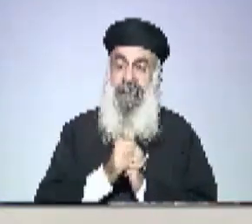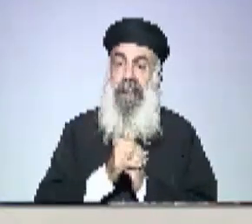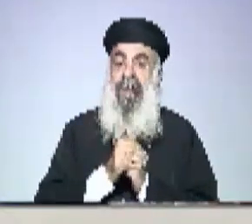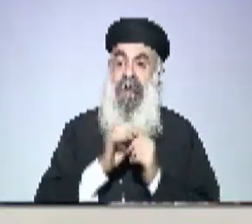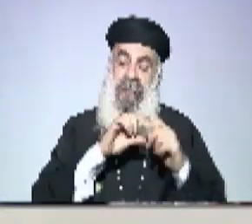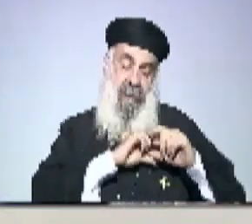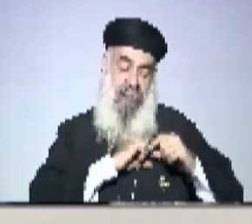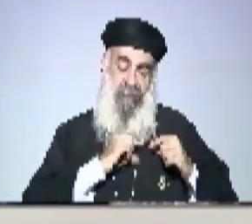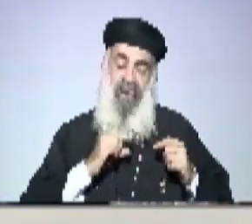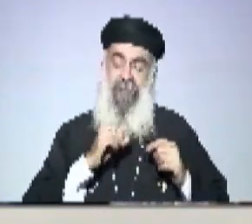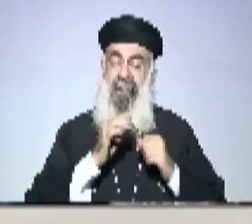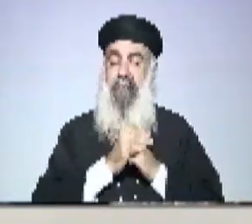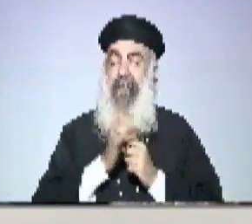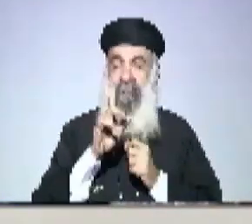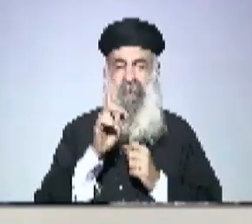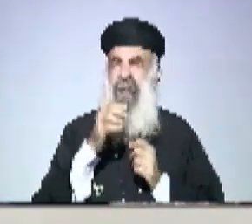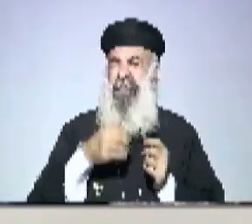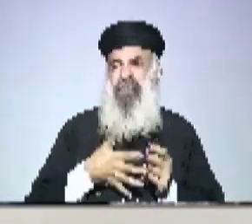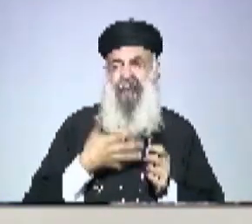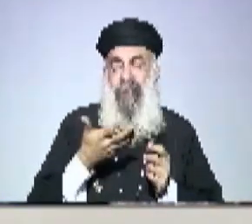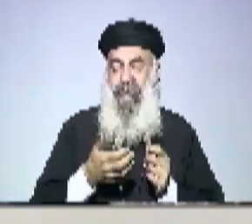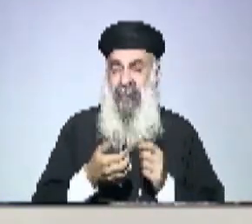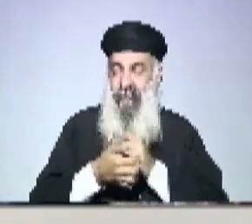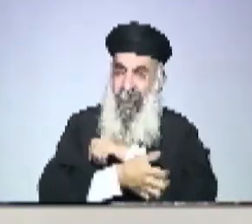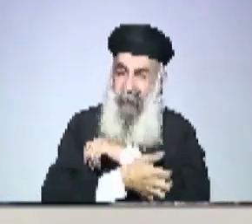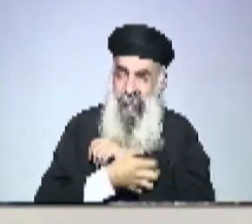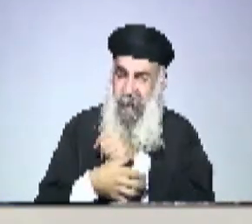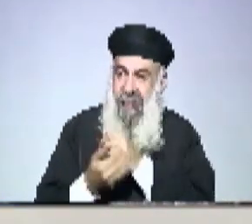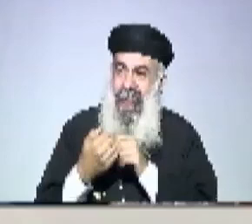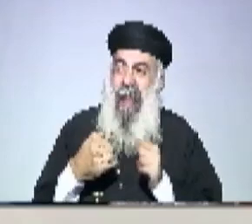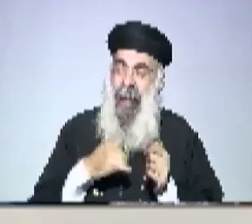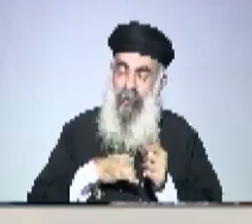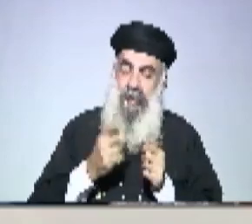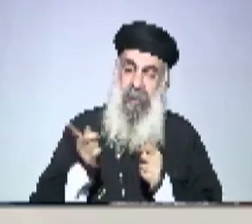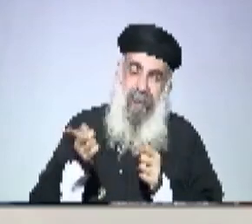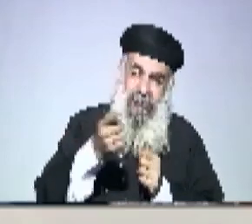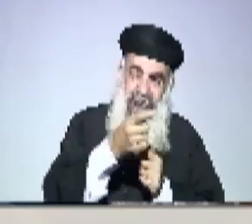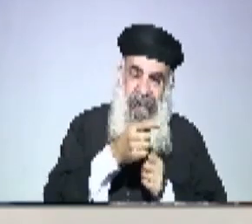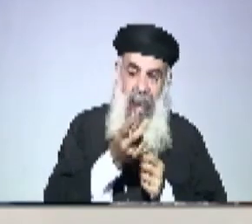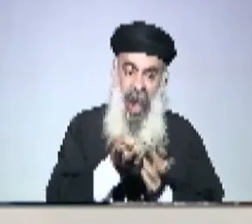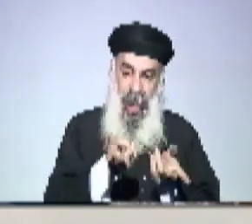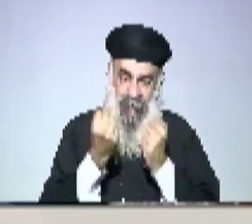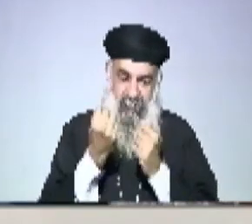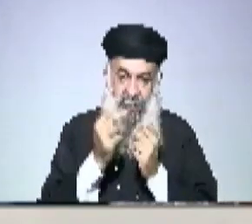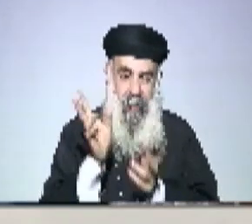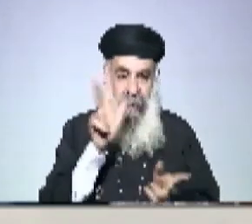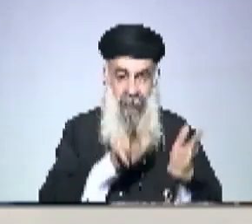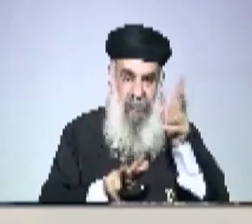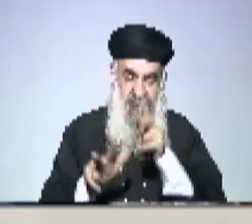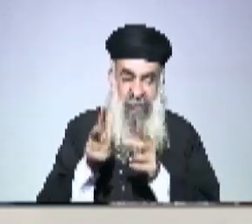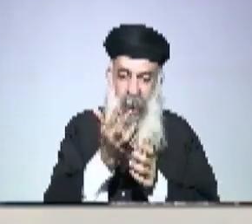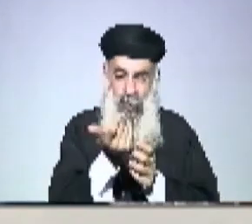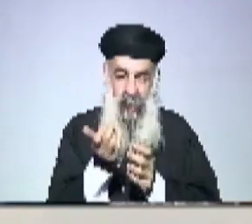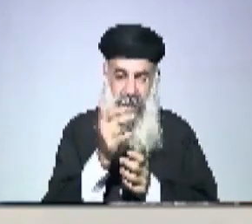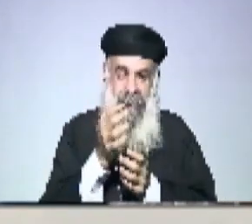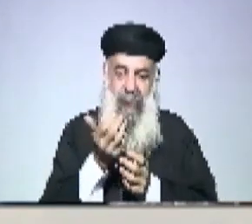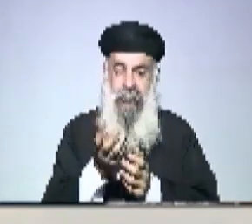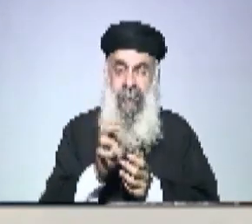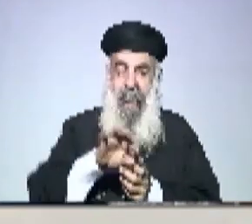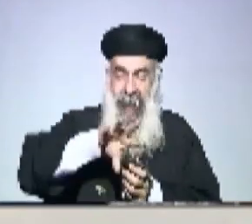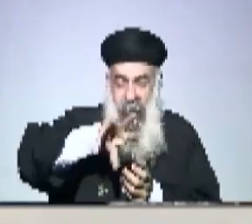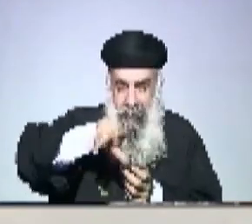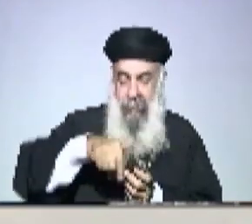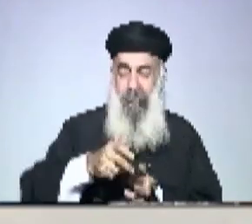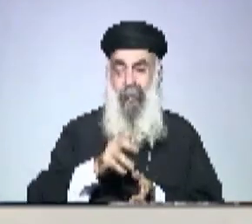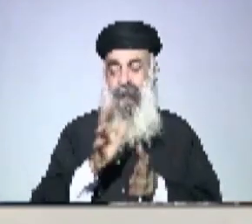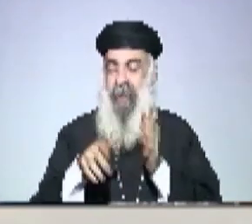جدا يا رب مش عايز فقر يحوجني للناس واضطر اسر او انصب او اجيب الفلوس بطريقه